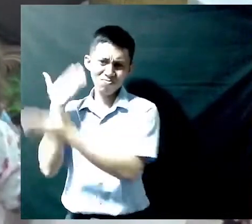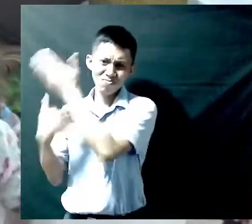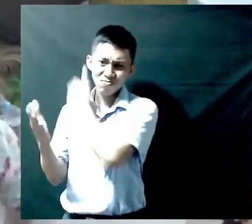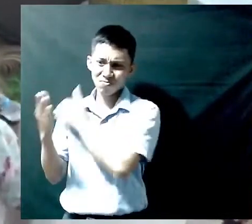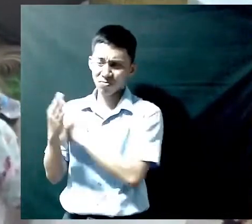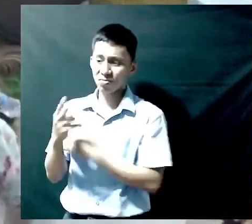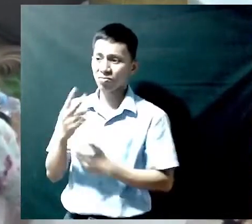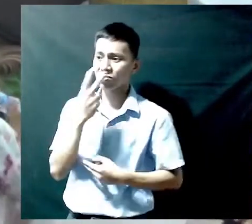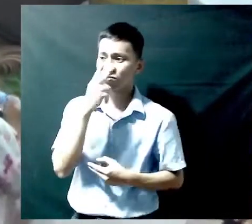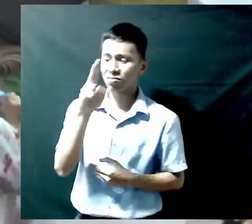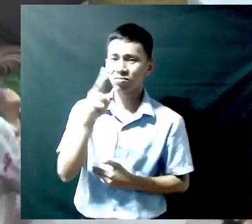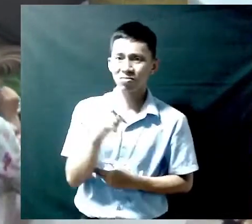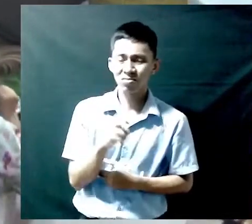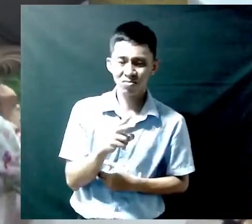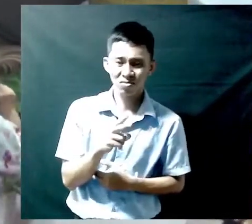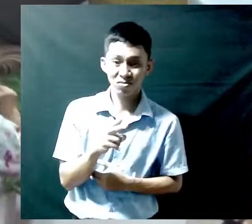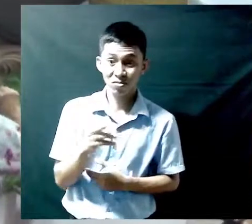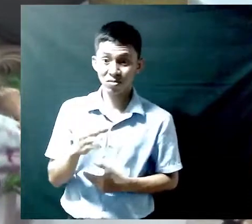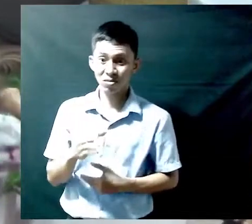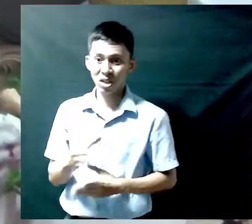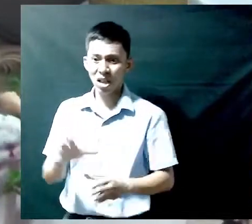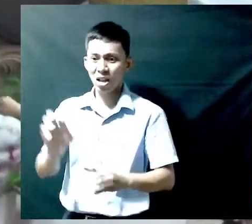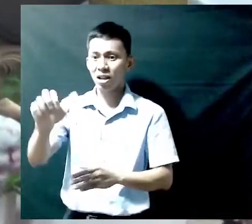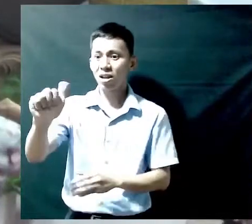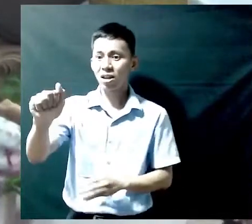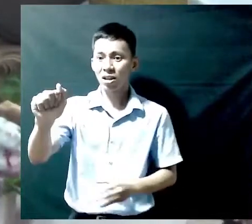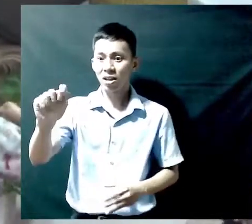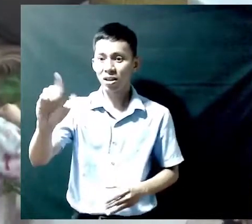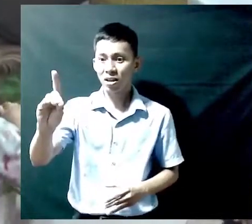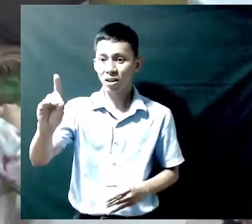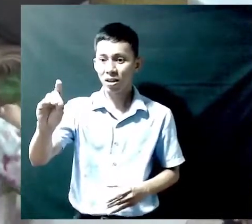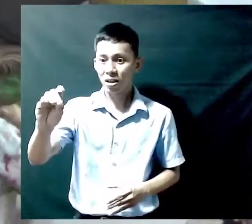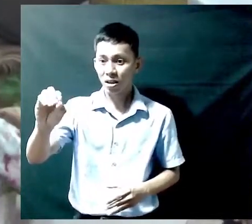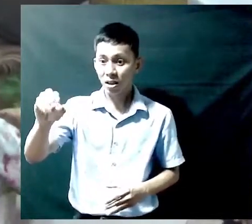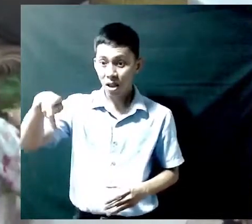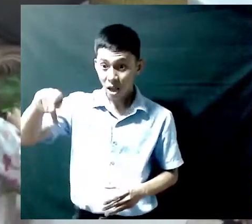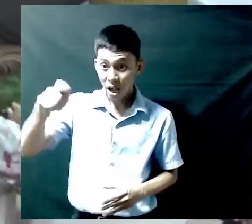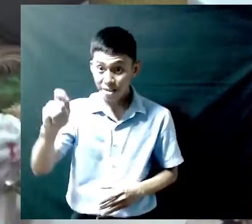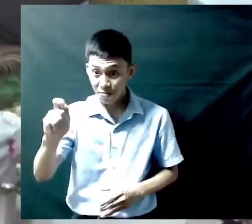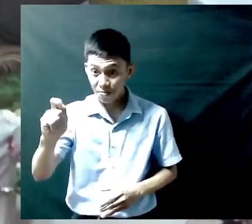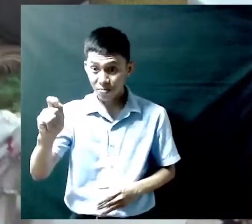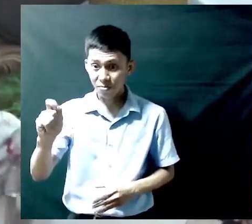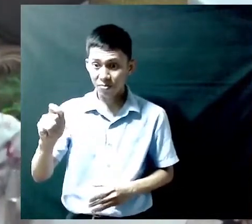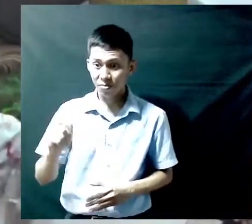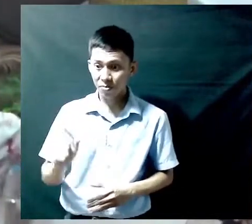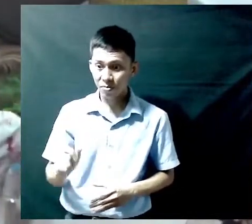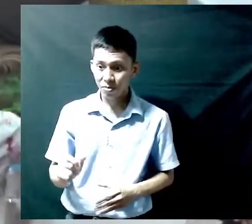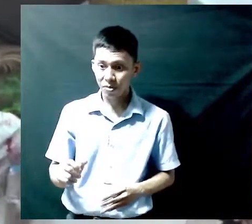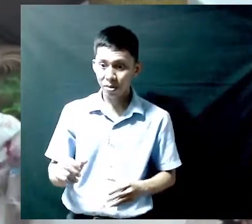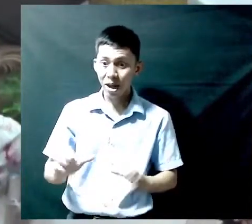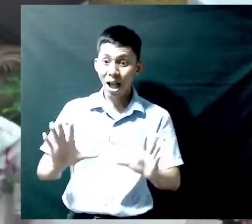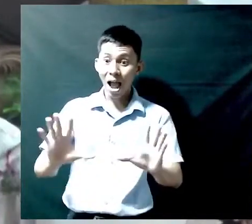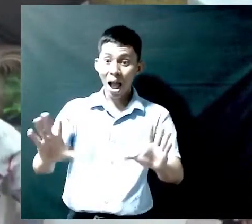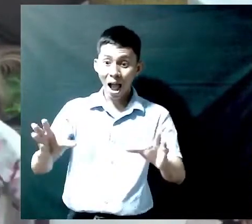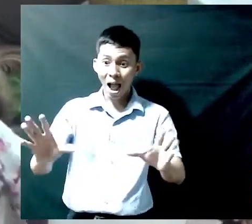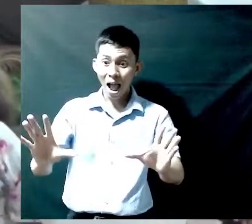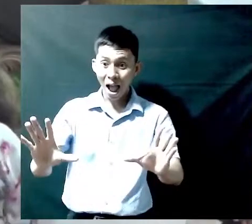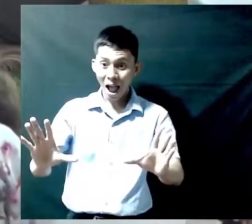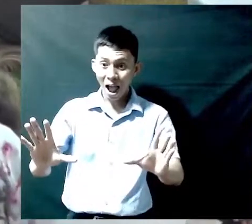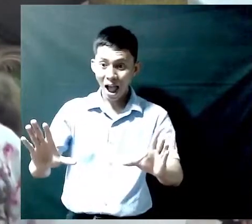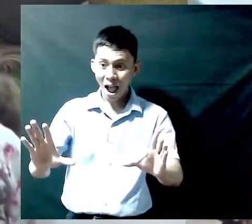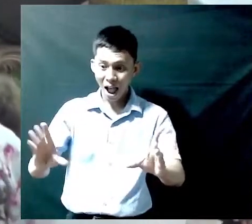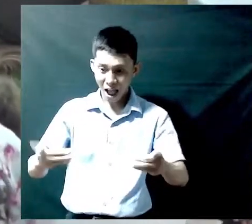Saldi, yun po yung naging ampun ko ng edad, I think 14 or 16 years old, natira sa amin yan. Naalagaan po